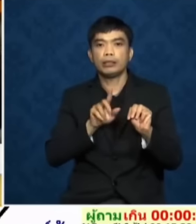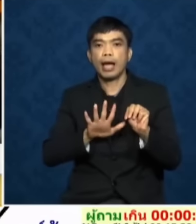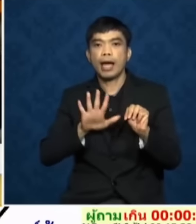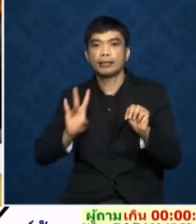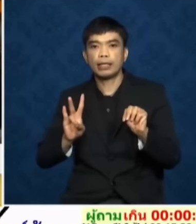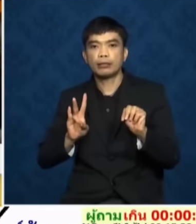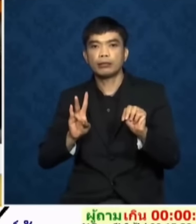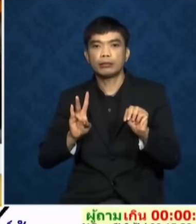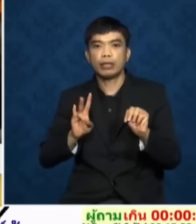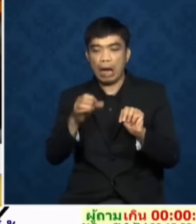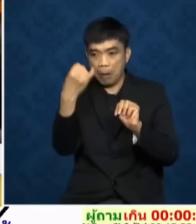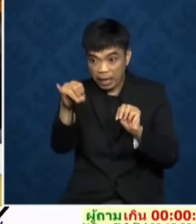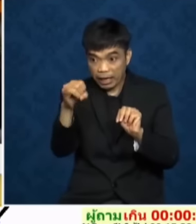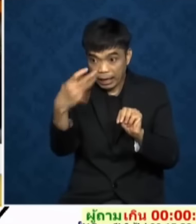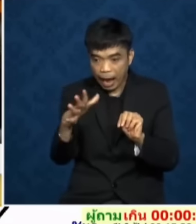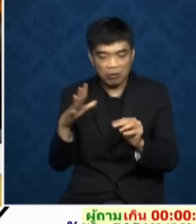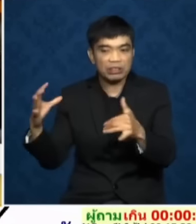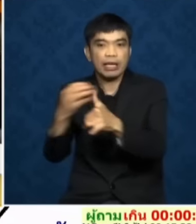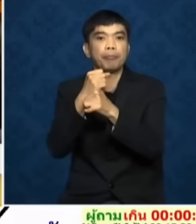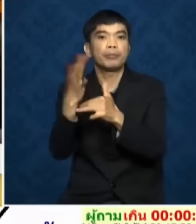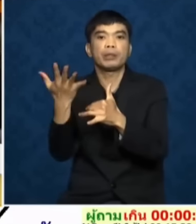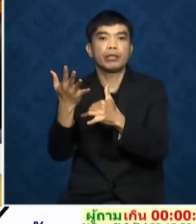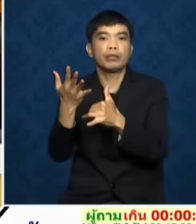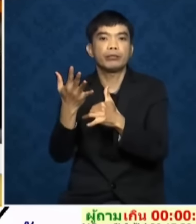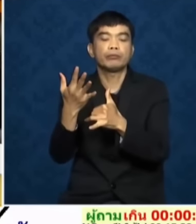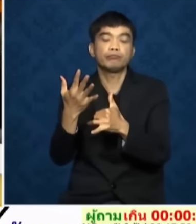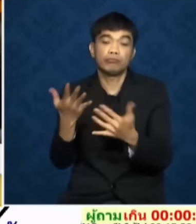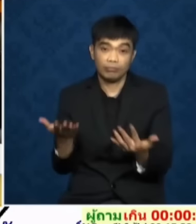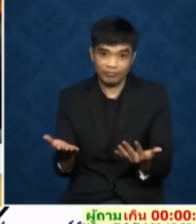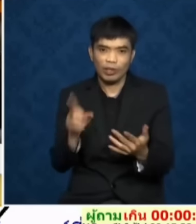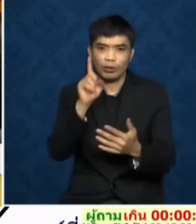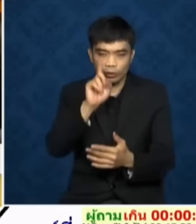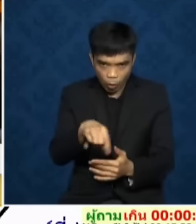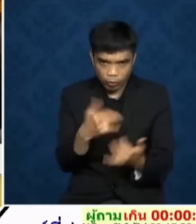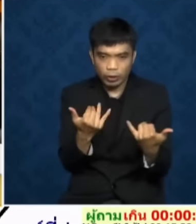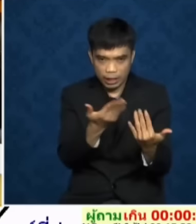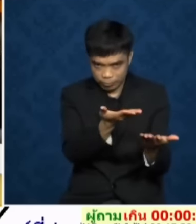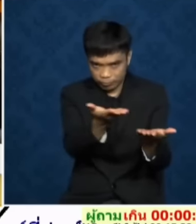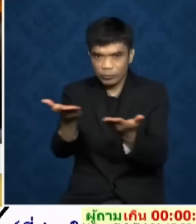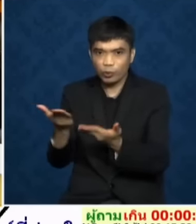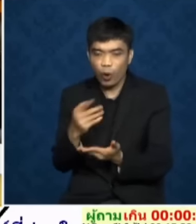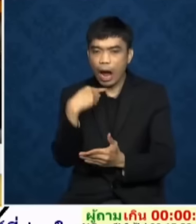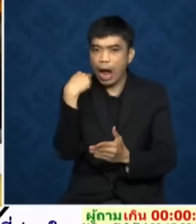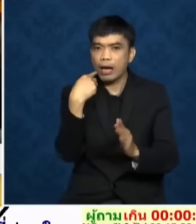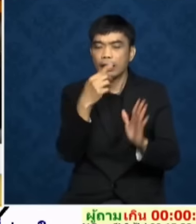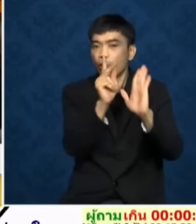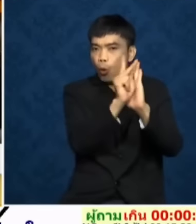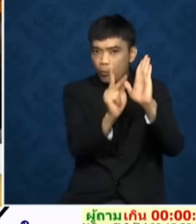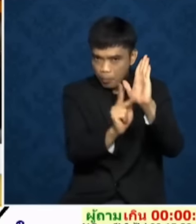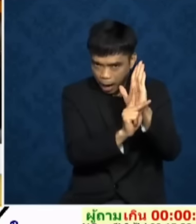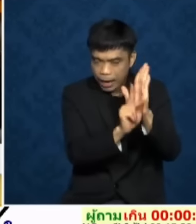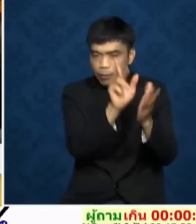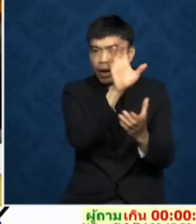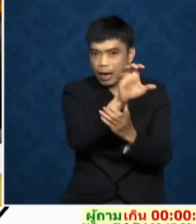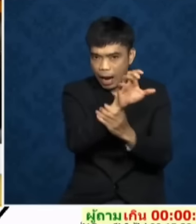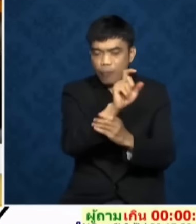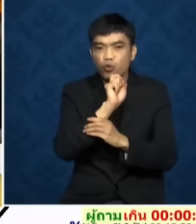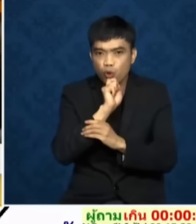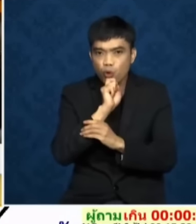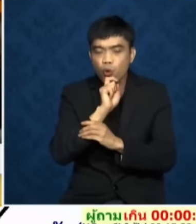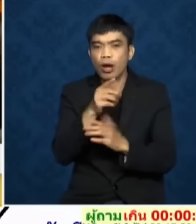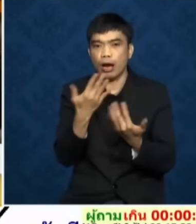นี้ผมคิดว่าเรามาเชิญชวนกันอะไรที่ยังเป็นกฎหมายอยู่ก็อย่าเพิ่งไปท้าทายหรือไปทำอะไรที่มันผิดเล